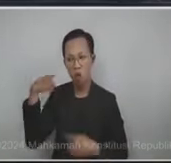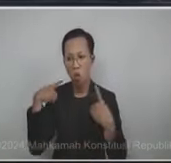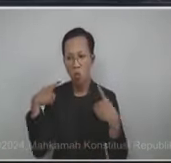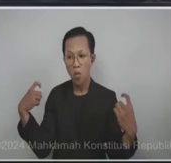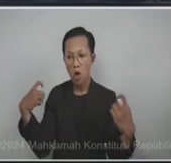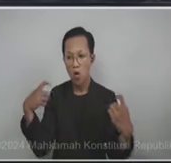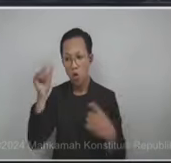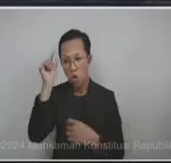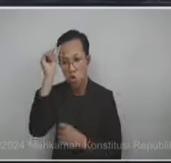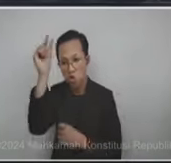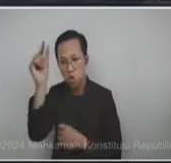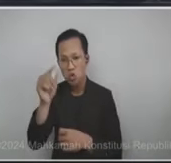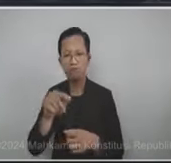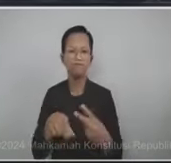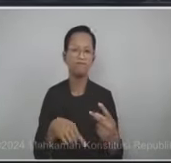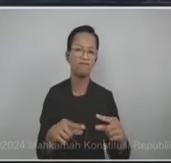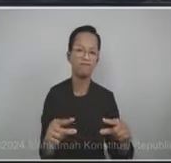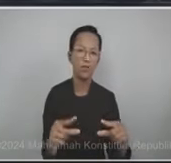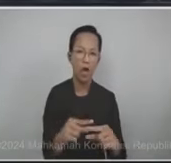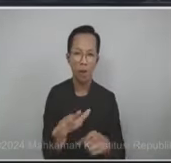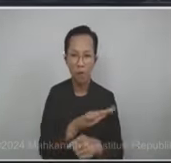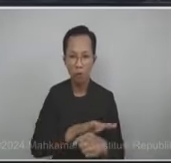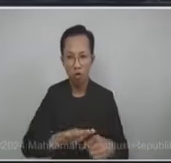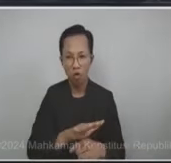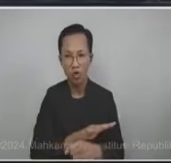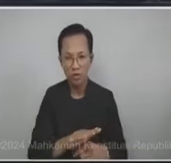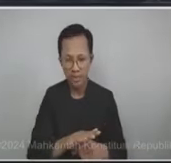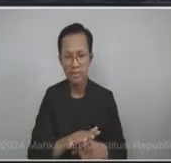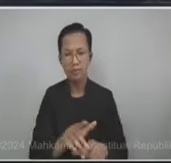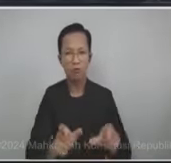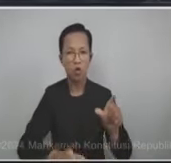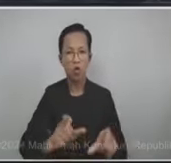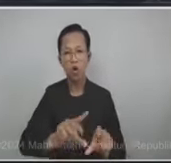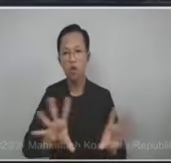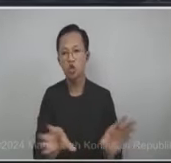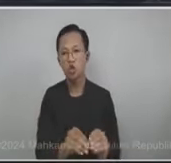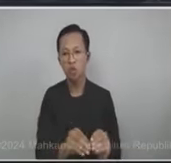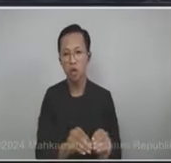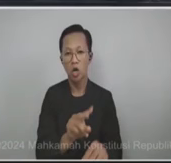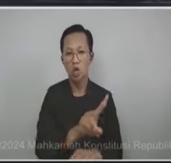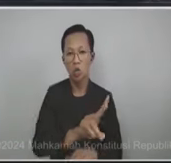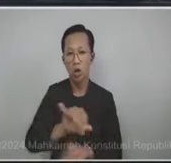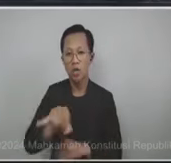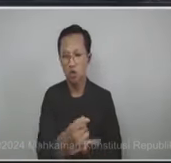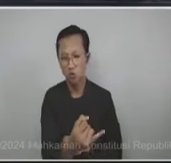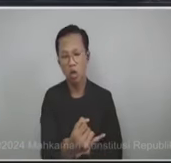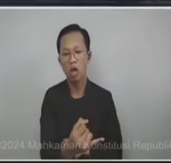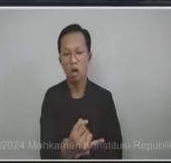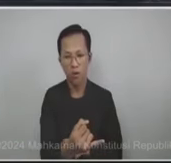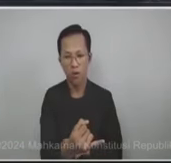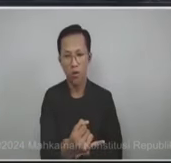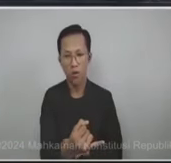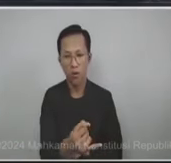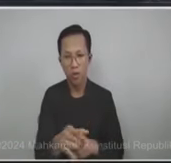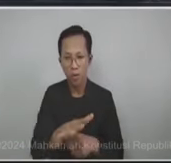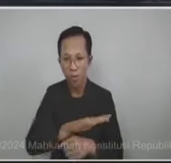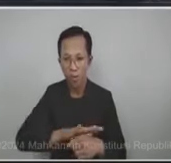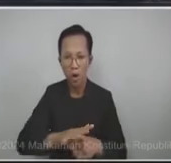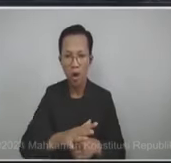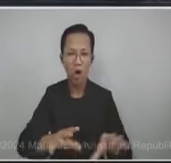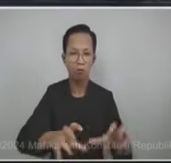provinsi dengan jumlah penduduk yang termuat pada daftar pemilih tetap sampai dengan 2 juta jiwa partai politik atau